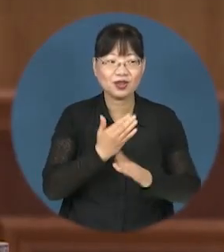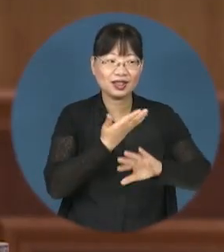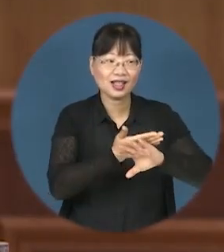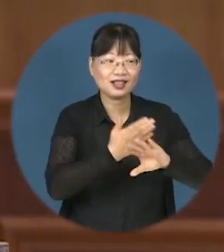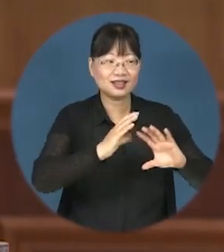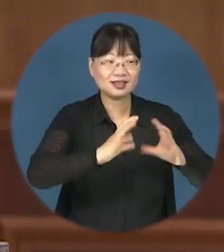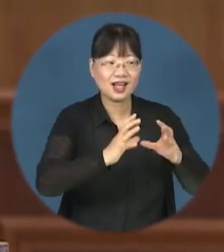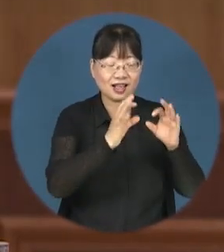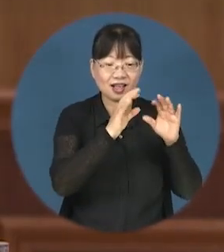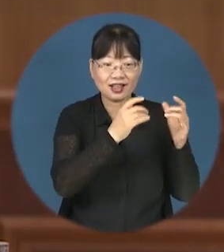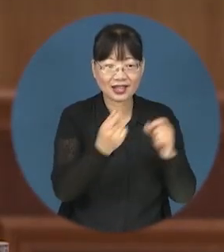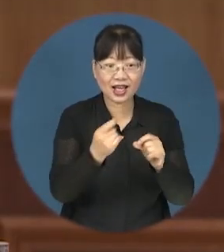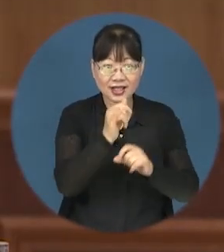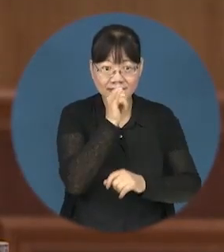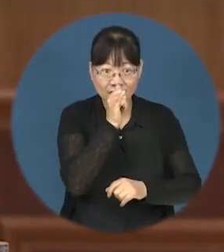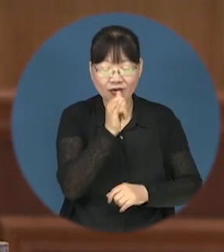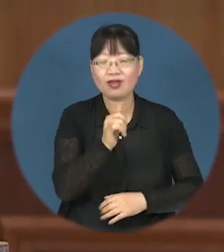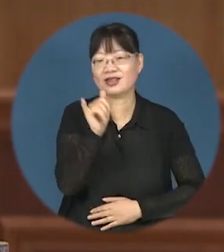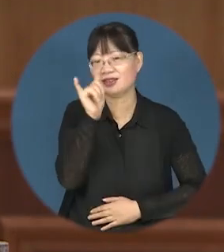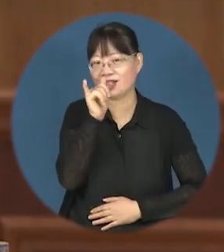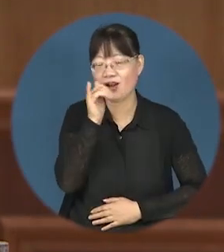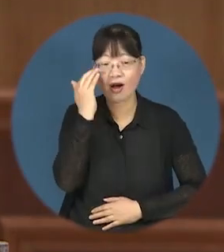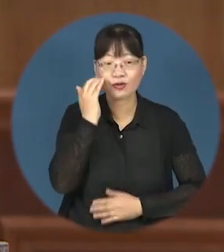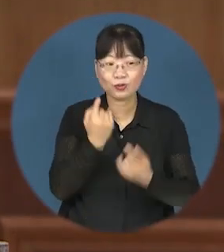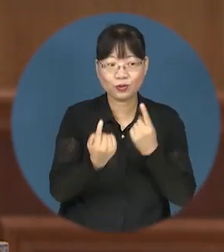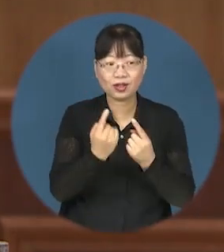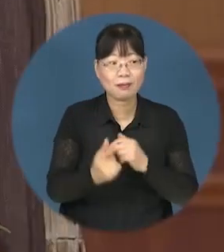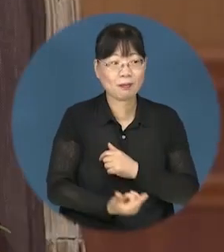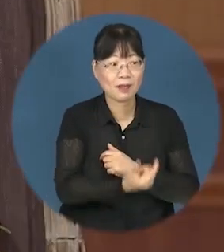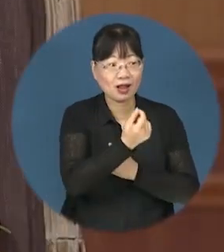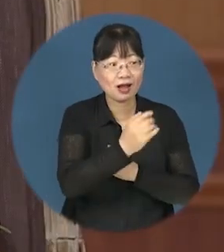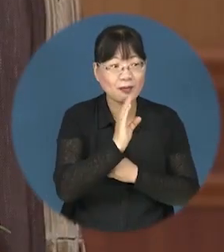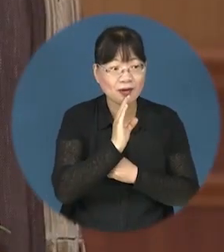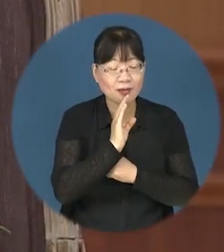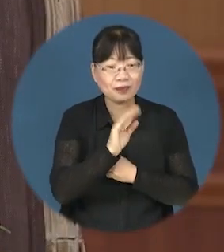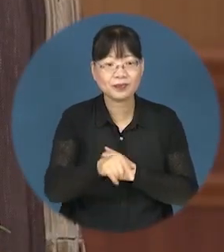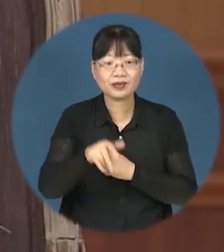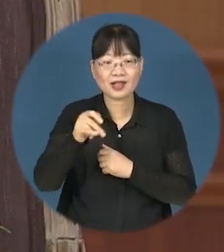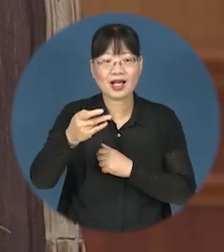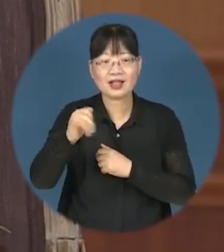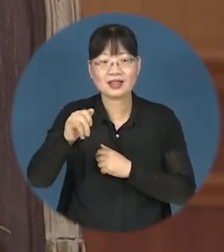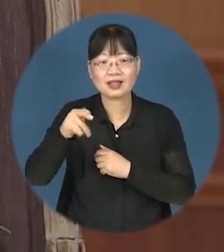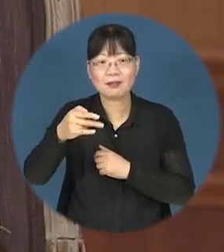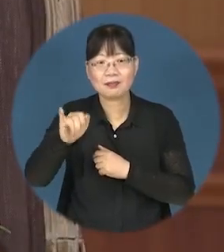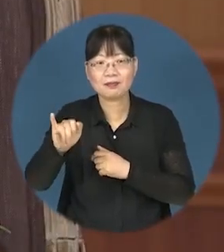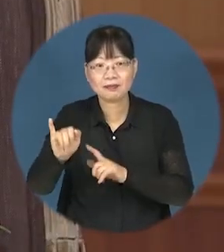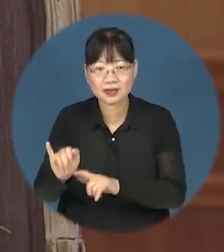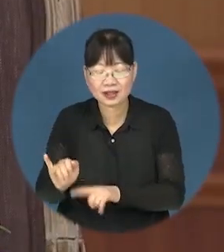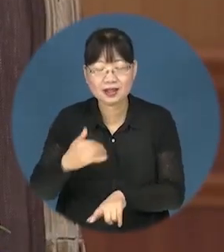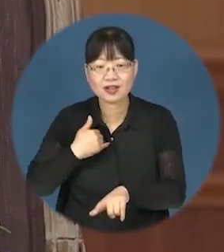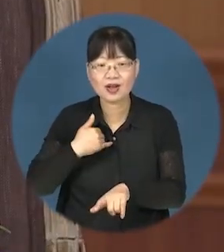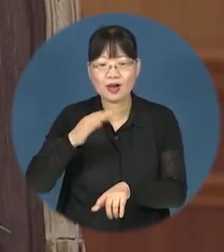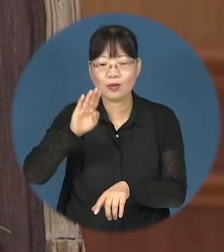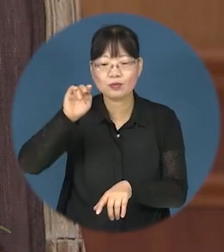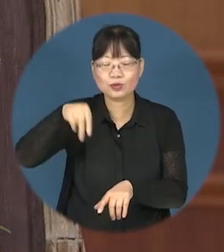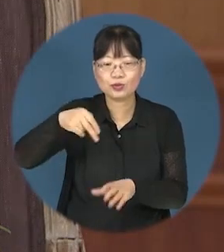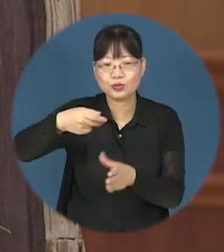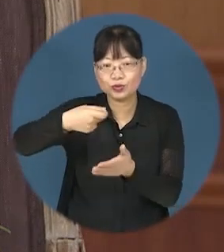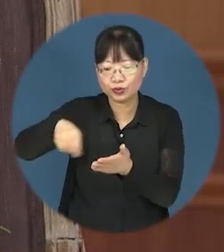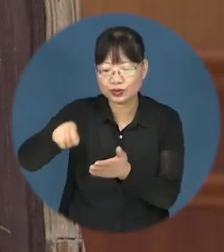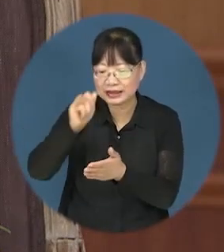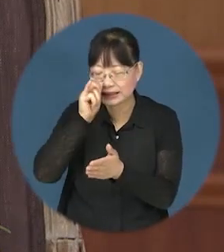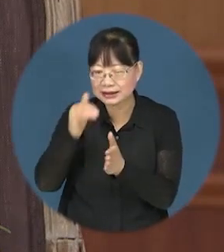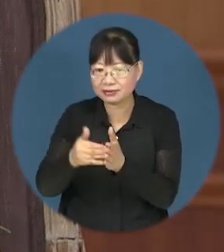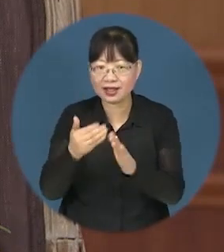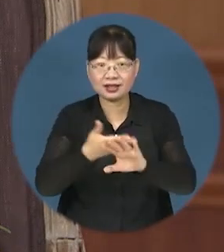서양이나 그런데도 다 있잖아요 근데 있습니다 우리보다 빠른가요 9초 고어 거기는 캘리그라피가 저희는 데 붓으로 쓰지만 그